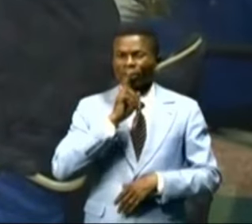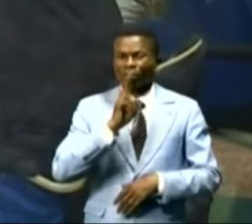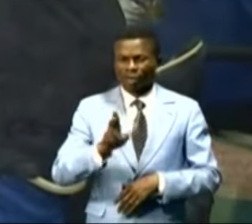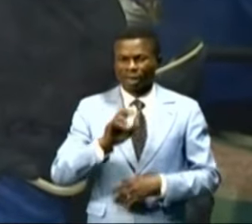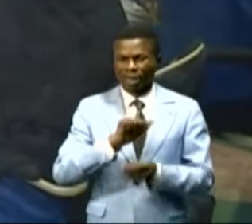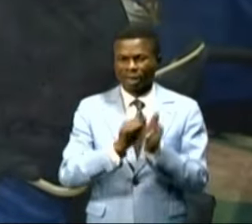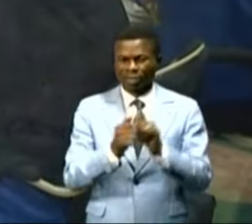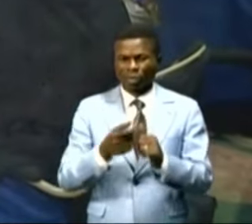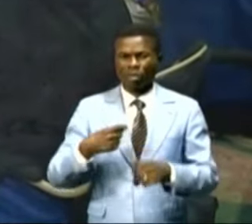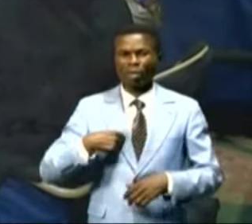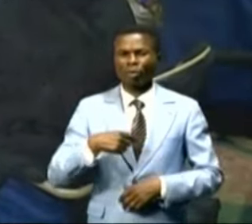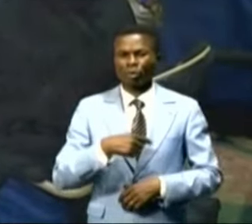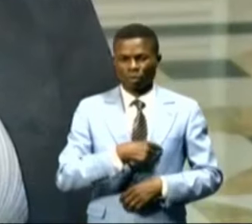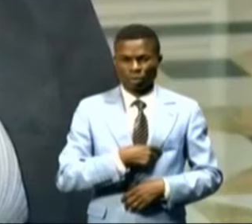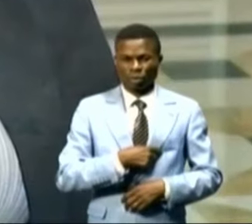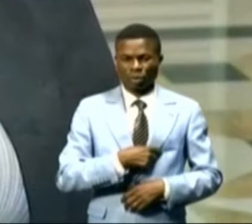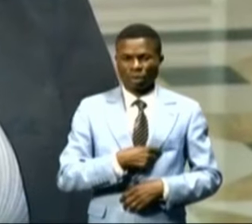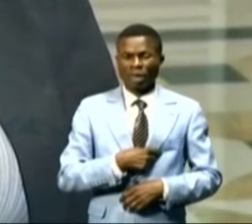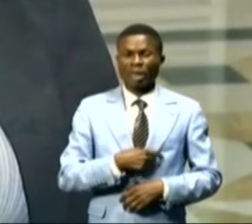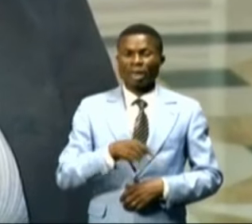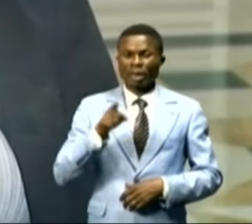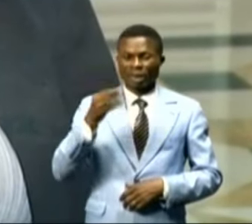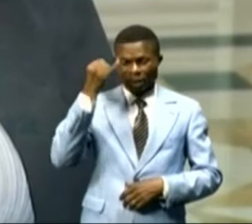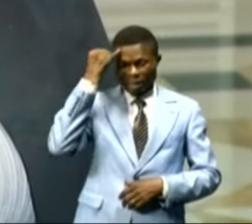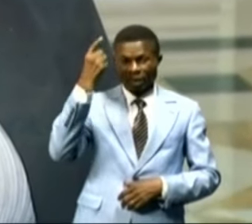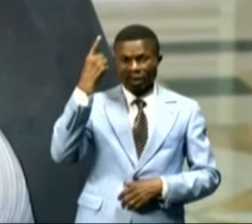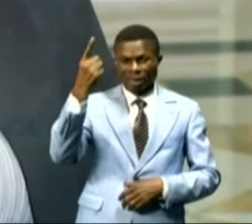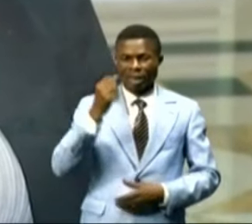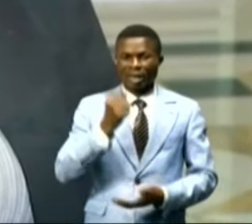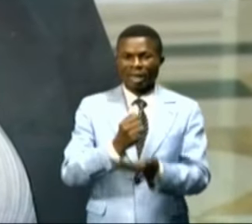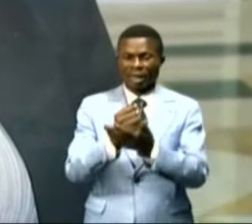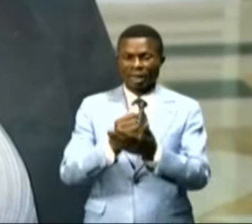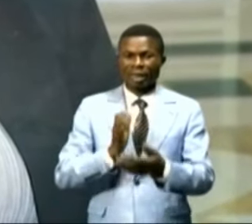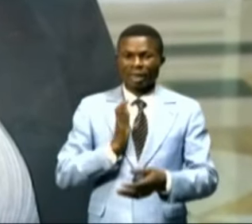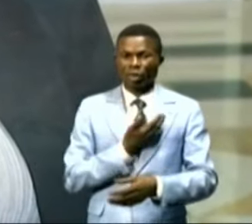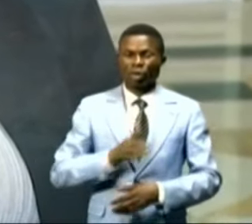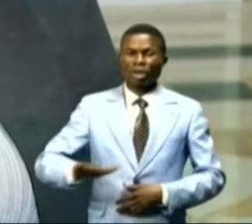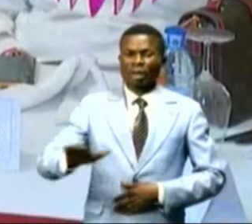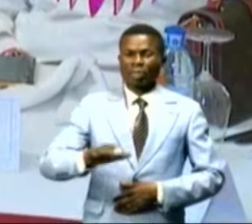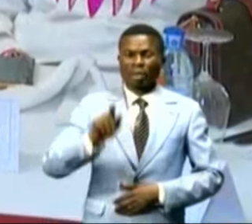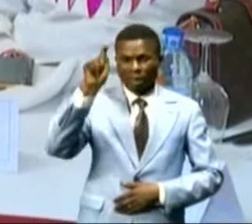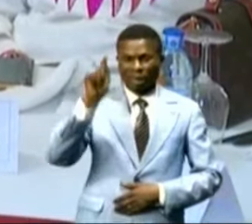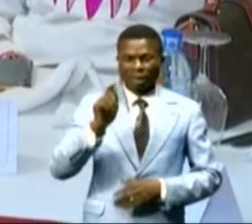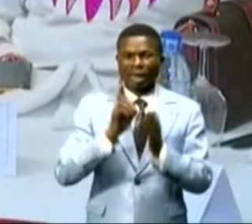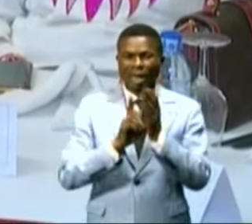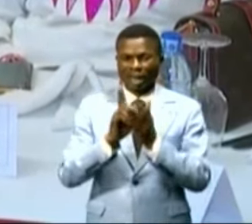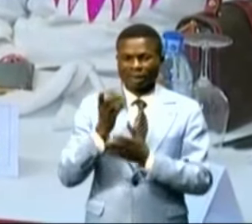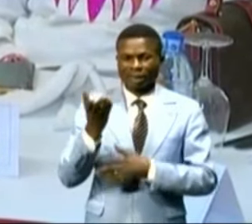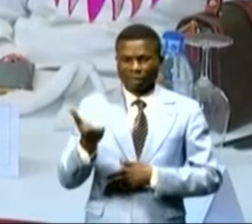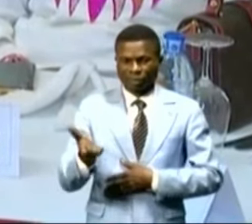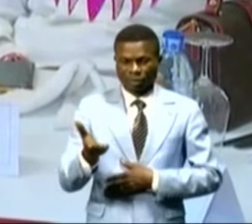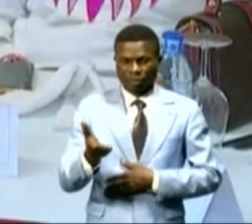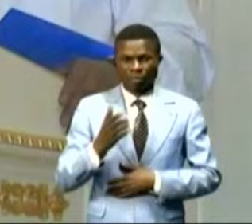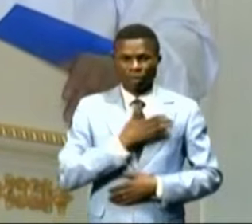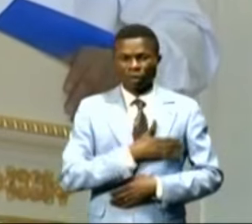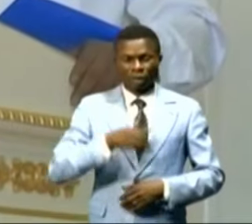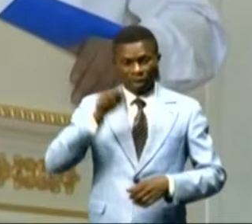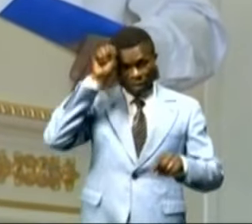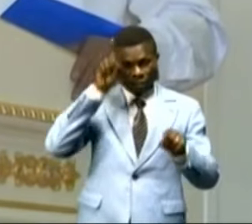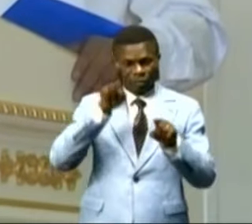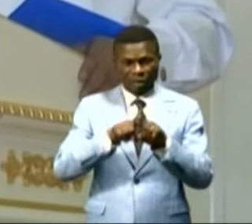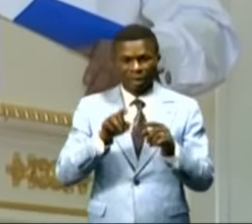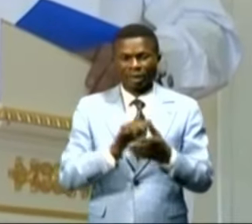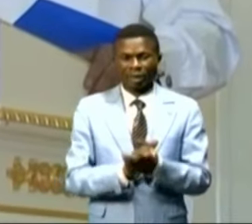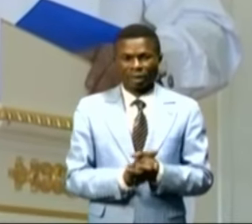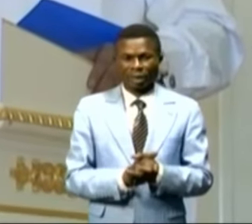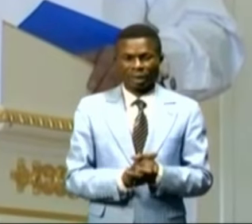situation, avec pour seule intention d'aider le Tchad à se relever. Chers frères,